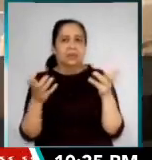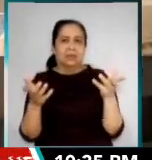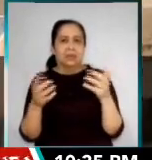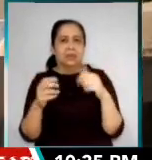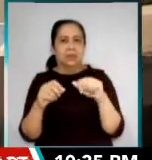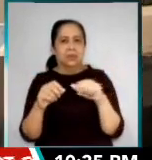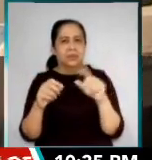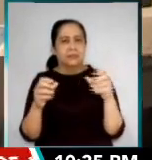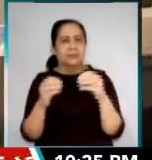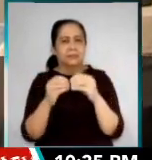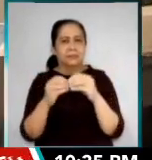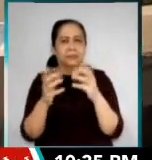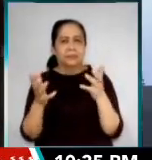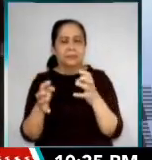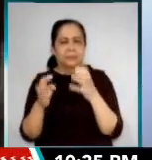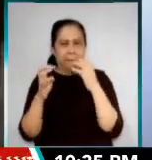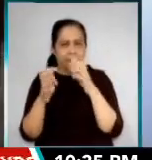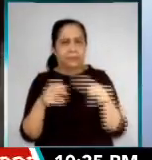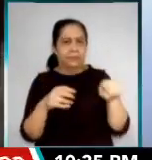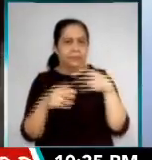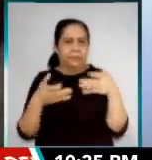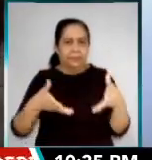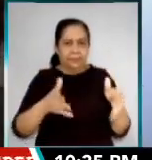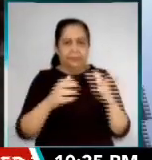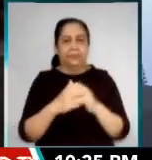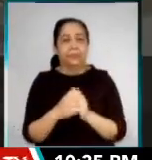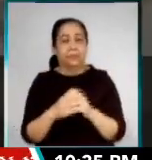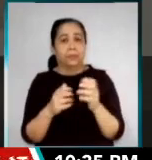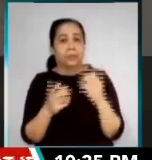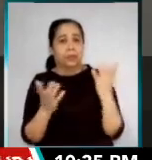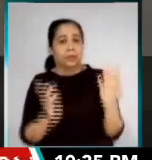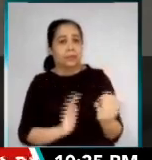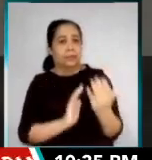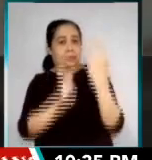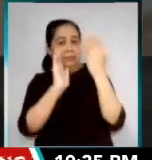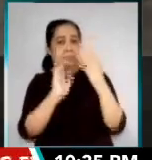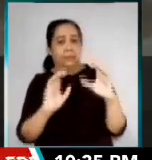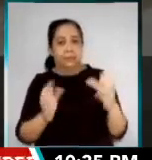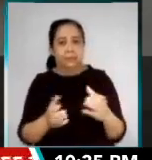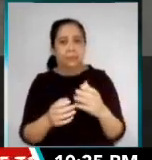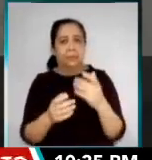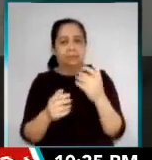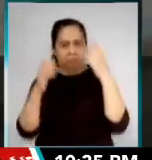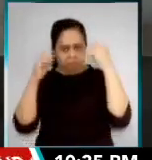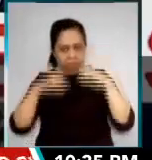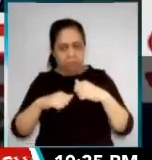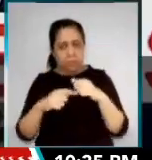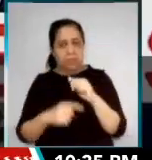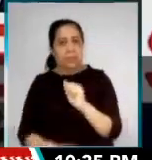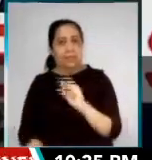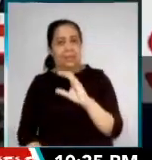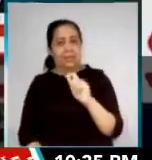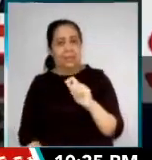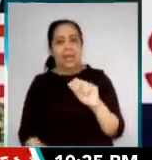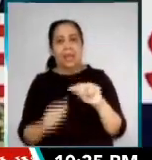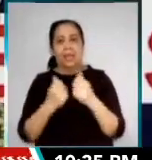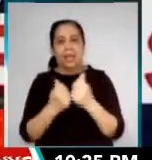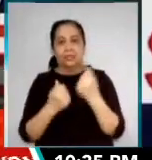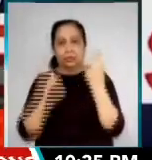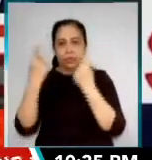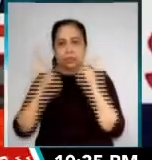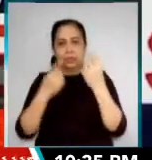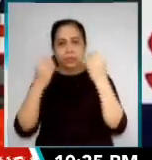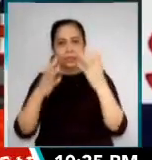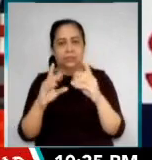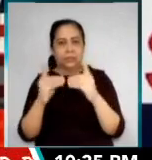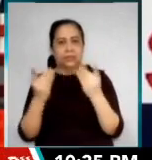po. Sa punto ng unti-unting paghahanda para sa face-to-face classes, pabor ang Alliance of Concerned Teachers sa DepEd. Walang makakapalit